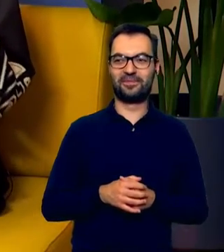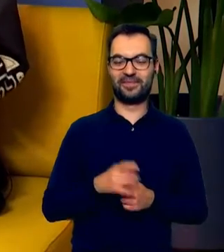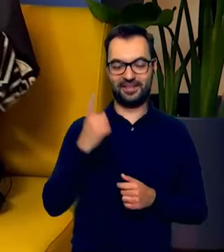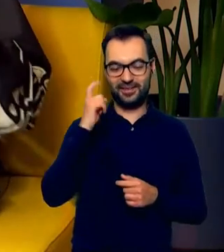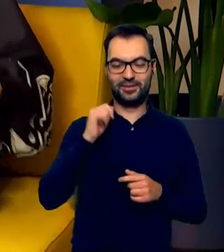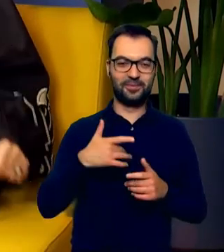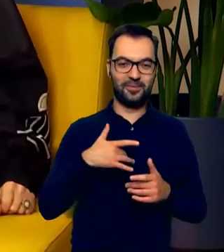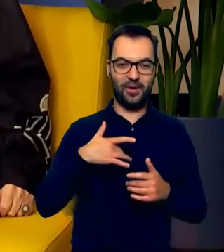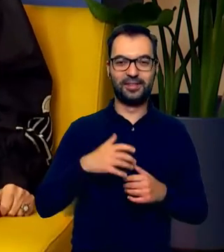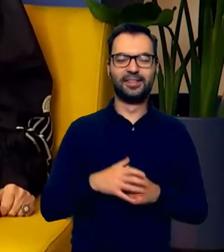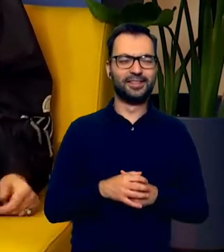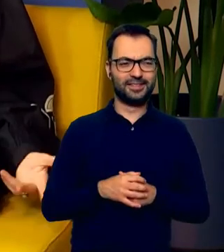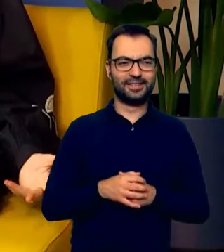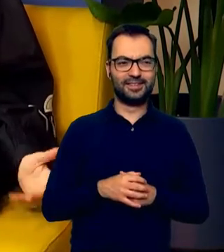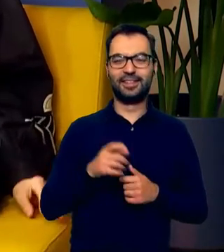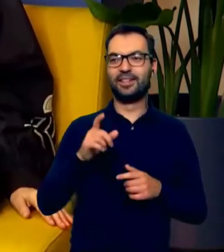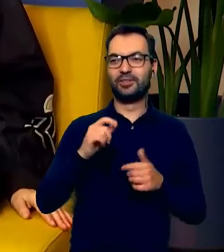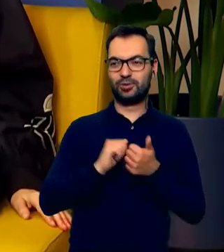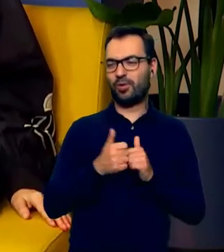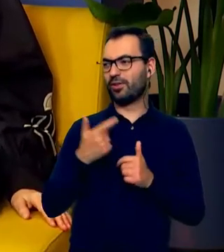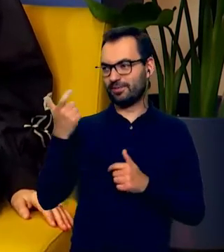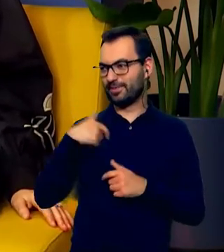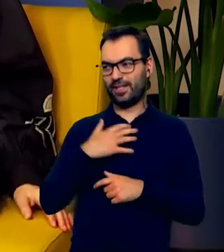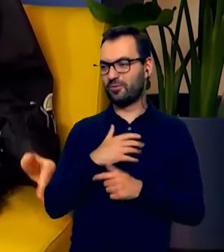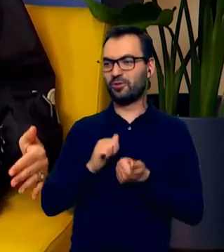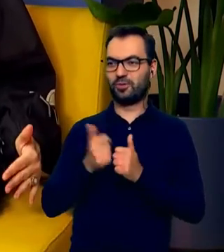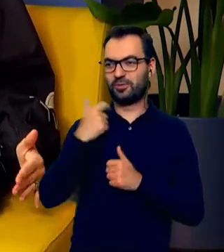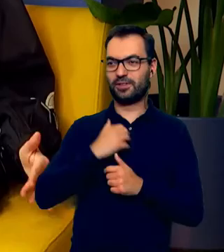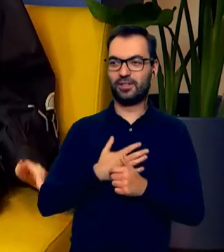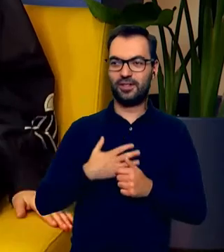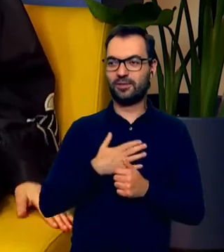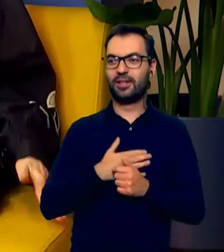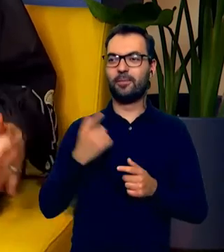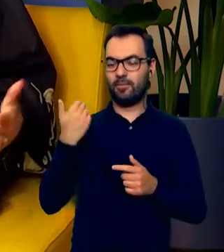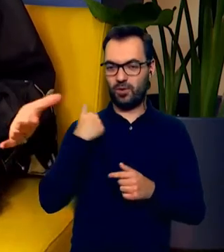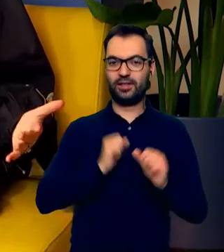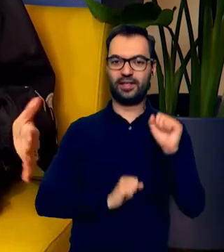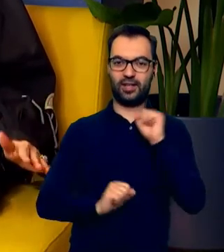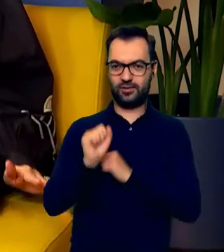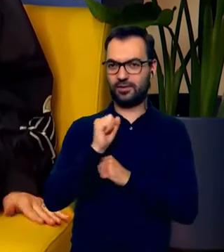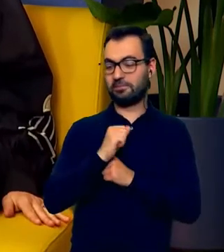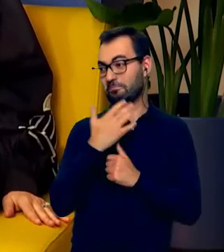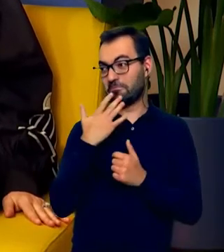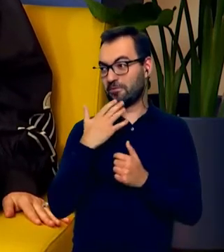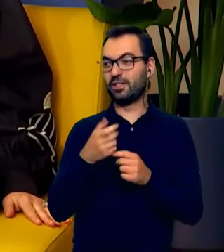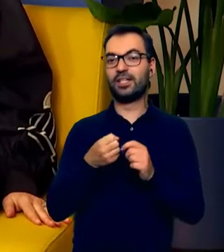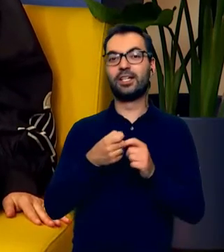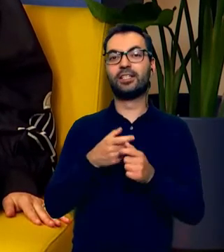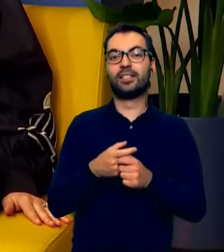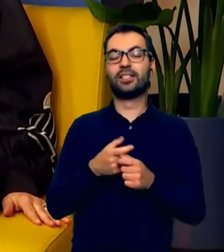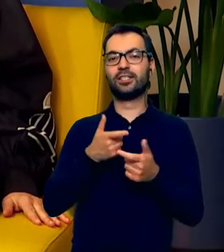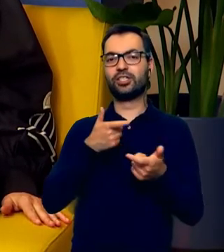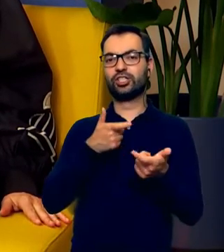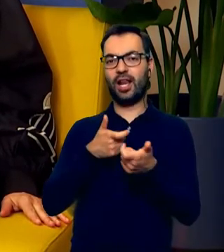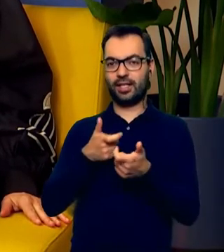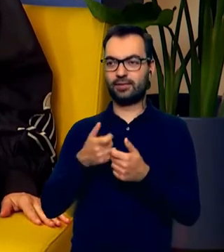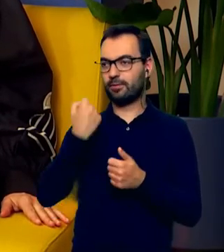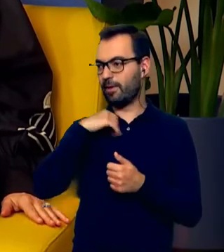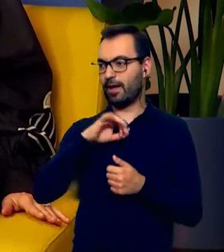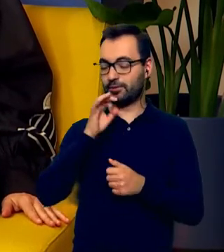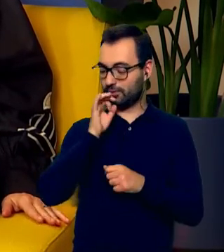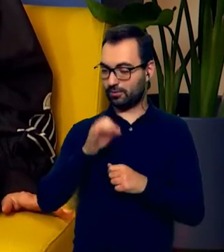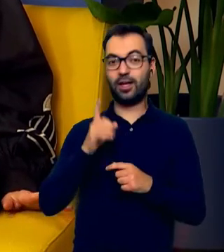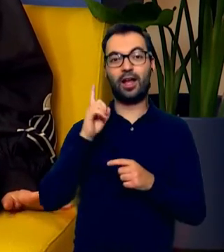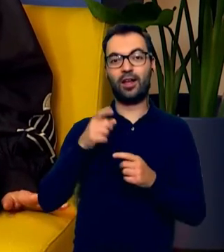o miednicę. Także po prostu sport mnie nie lubi. Sport. Trenowałam jeden sport, nie wiem, czy wspominałam. Strzelectwo sportowe, bardzo